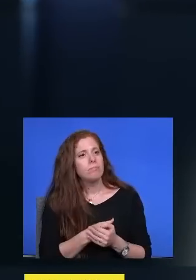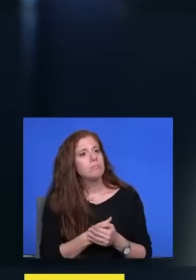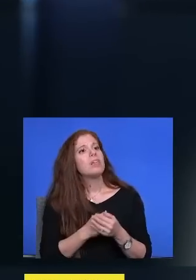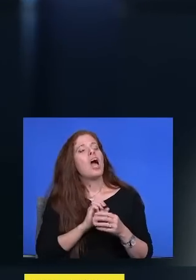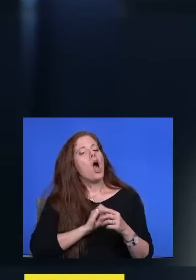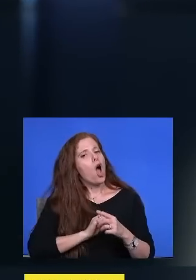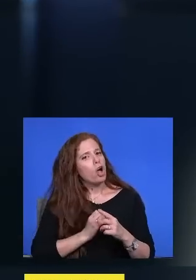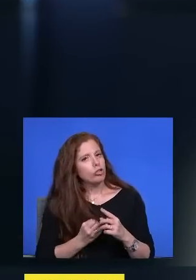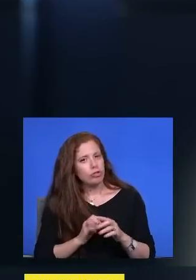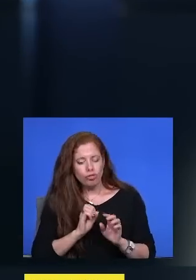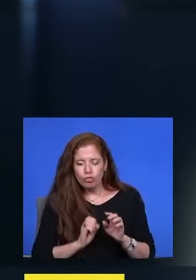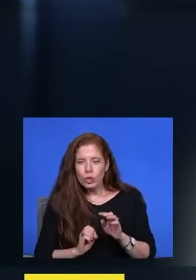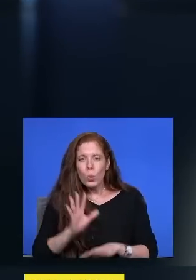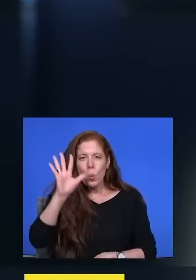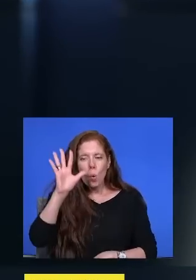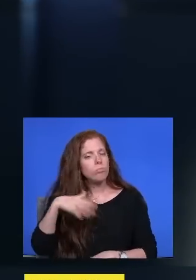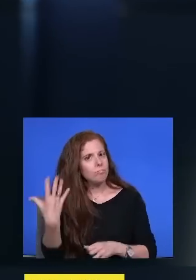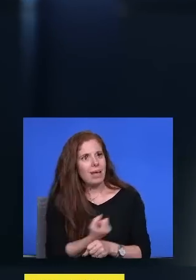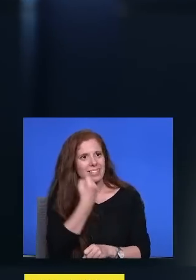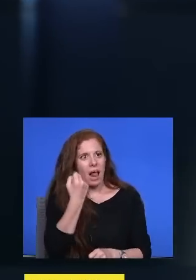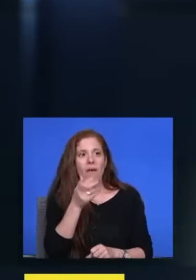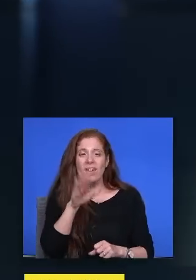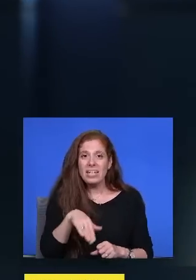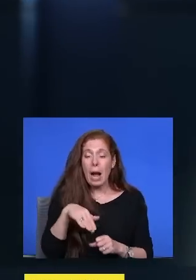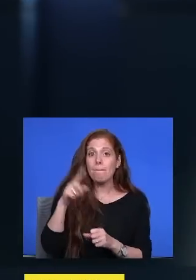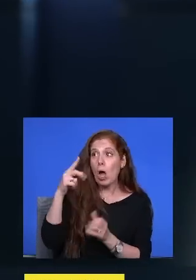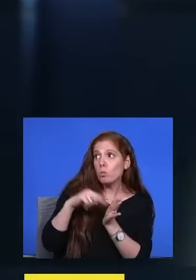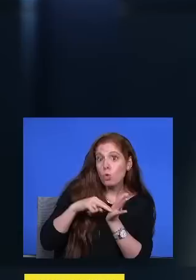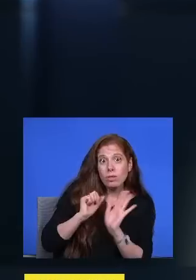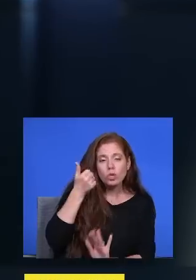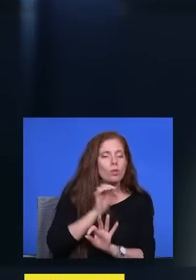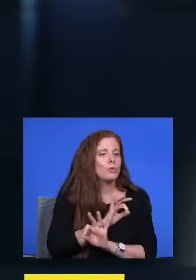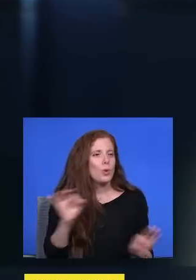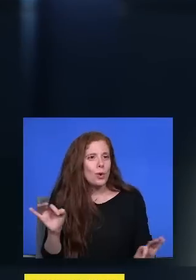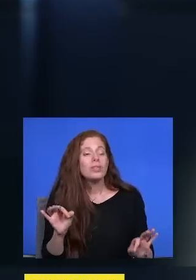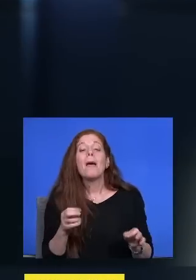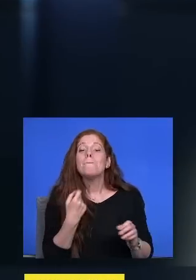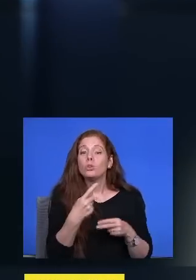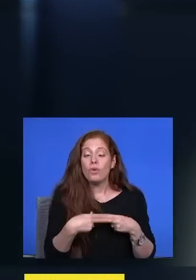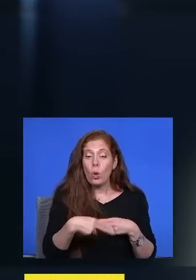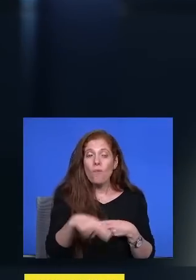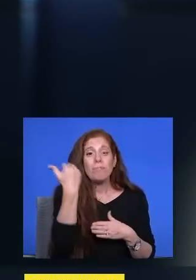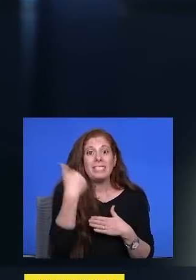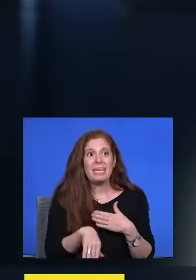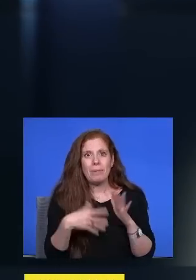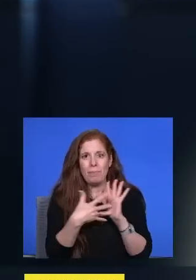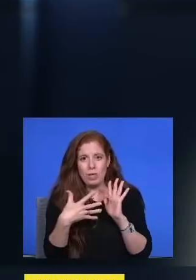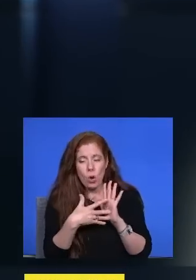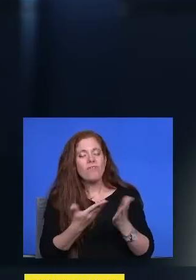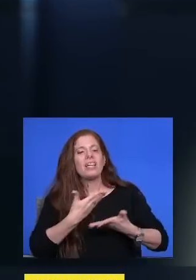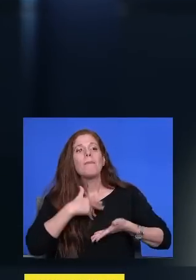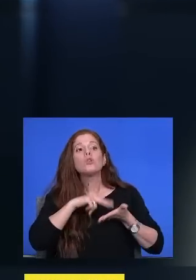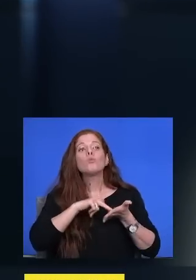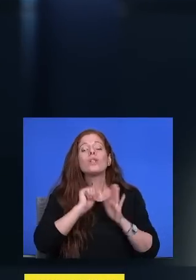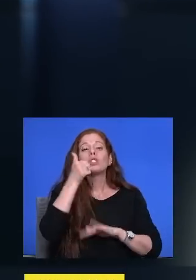לתוכנית, גם האינדיקציות הראשונות מהלוויין מצוינות. בשבועות הקרובים נשלים את הבדיקות הטכניות ונקבל תמונות ראשונות לקראת העברת